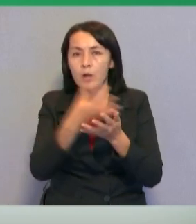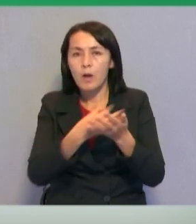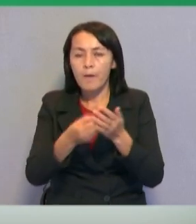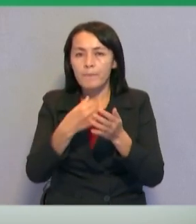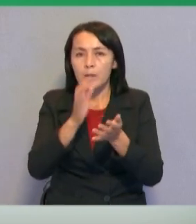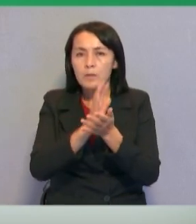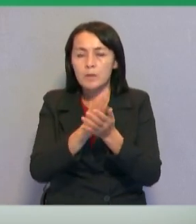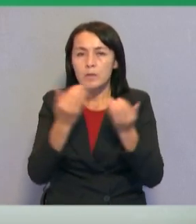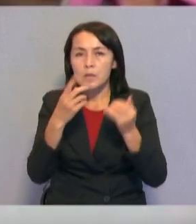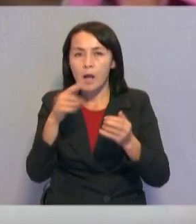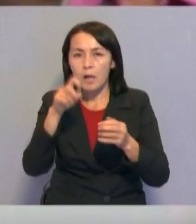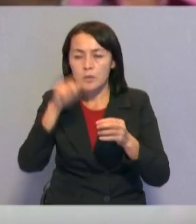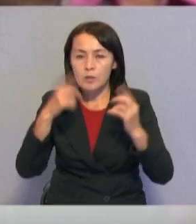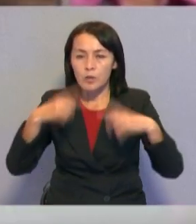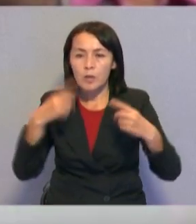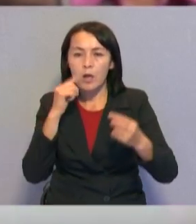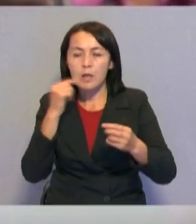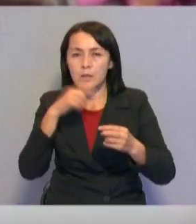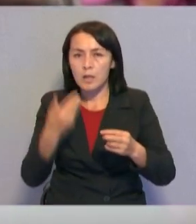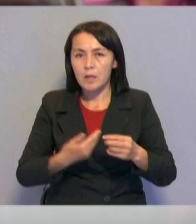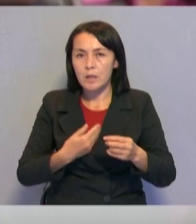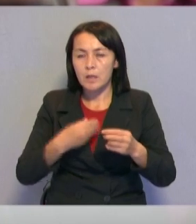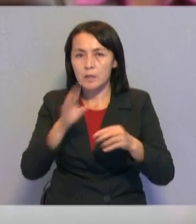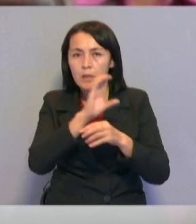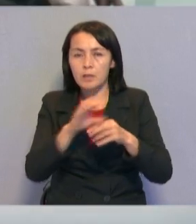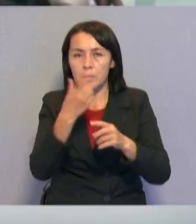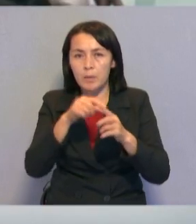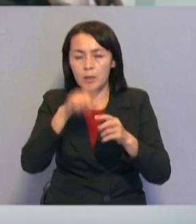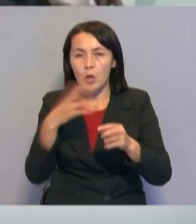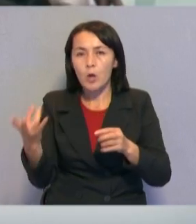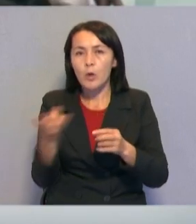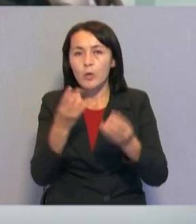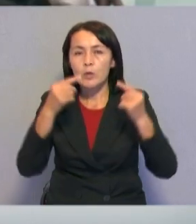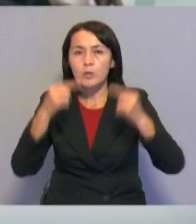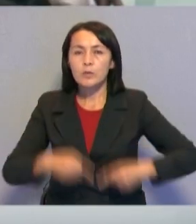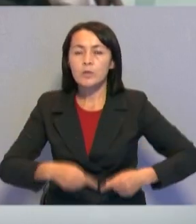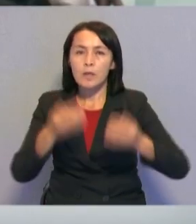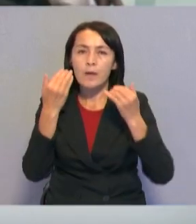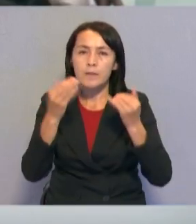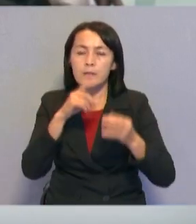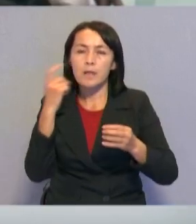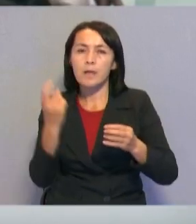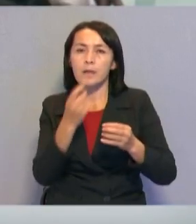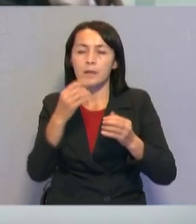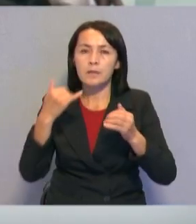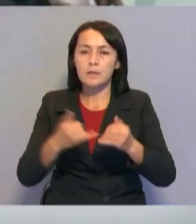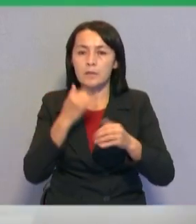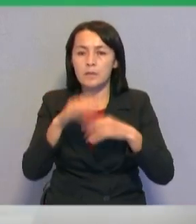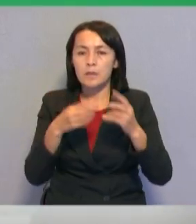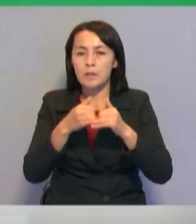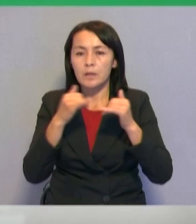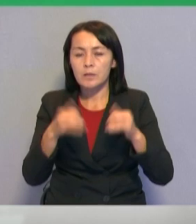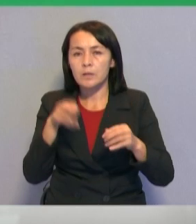выбросы углекислого газа что создаст трудности для наших экспортёров Поэтому нам необходимо снизить углеродный след в экономике и достичь углеродной